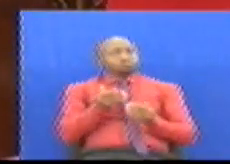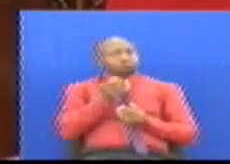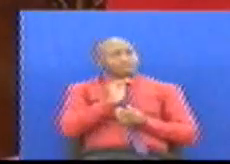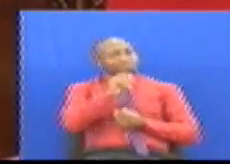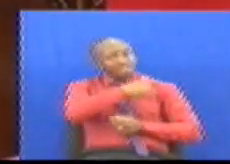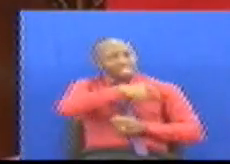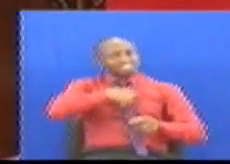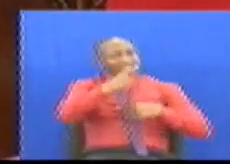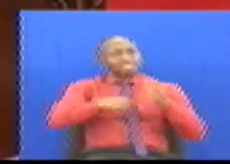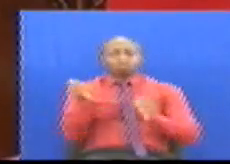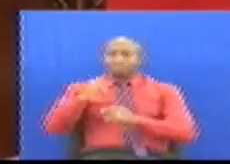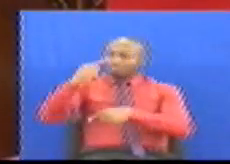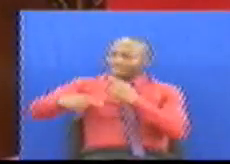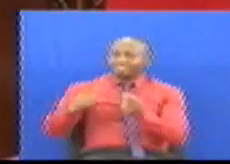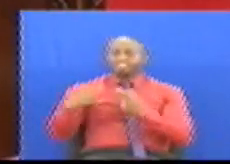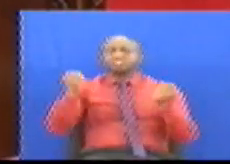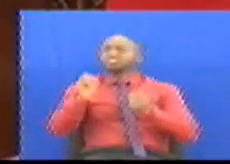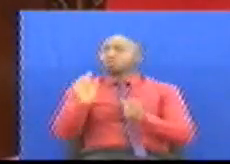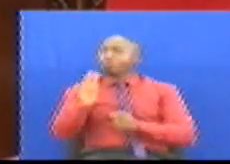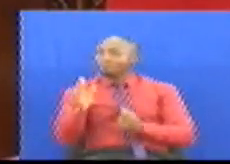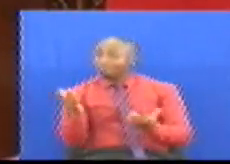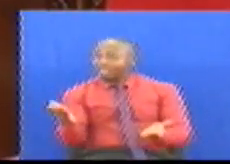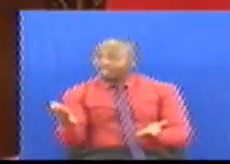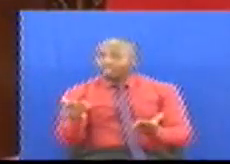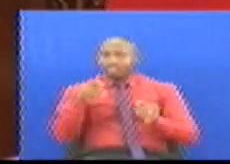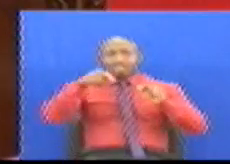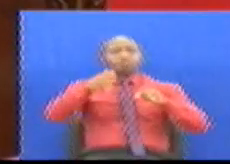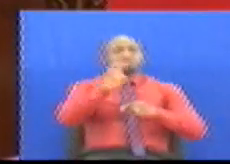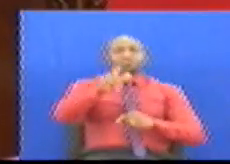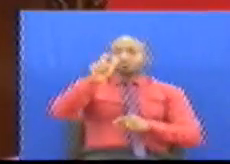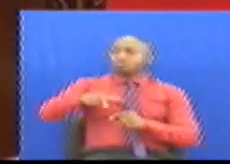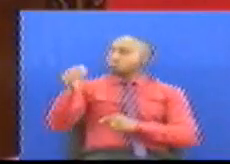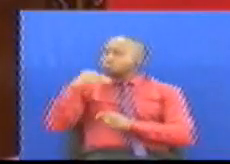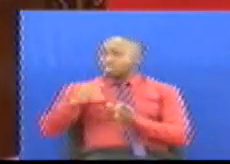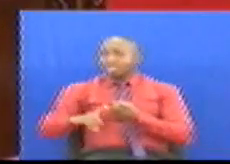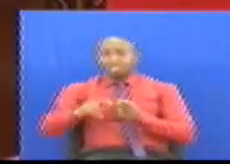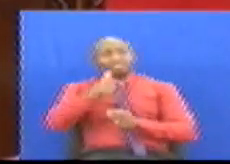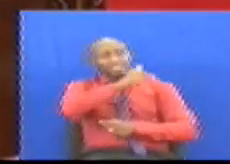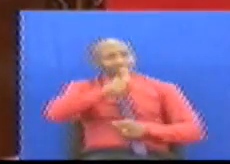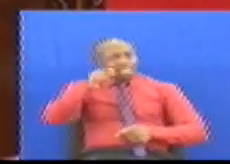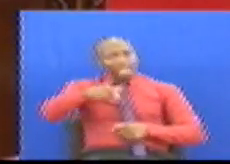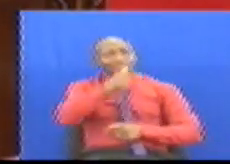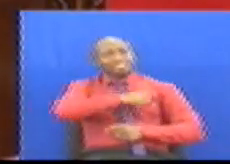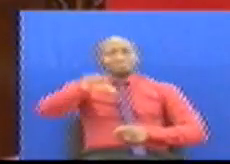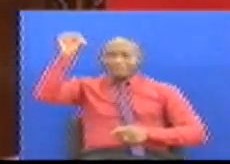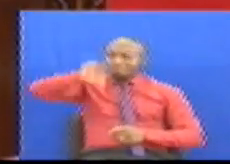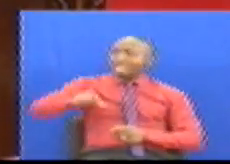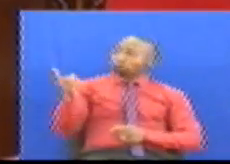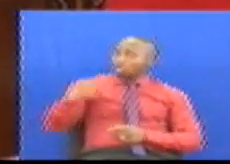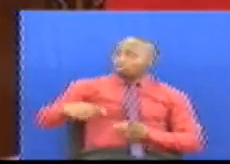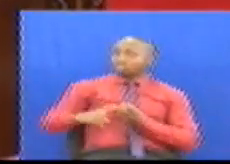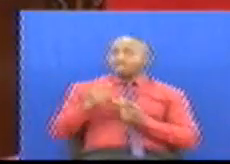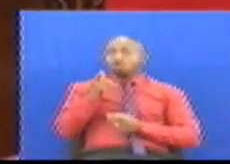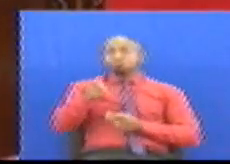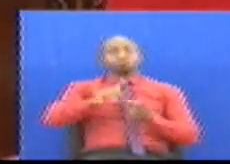yetu? Shida ni nini? Kwa nini leo tutafute watu wa kula? Mako wa Tanzania tumekuwa na tabia mbaya. Tumefika hatua ya kusema sasa acha huyu ale na